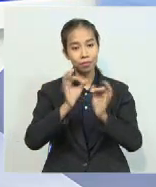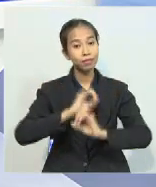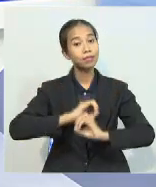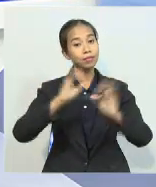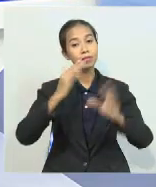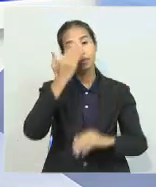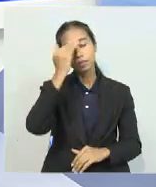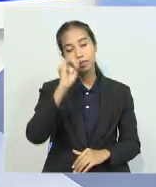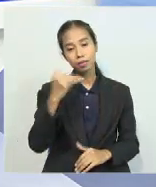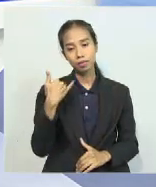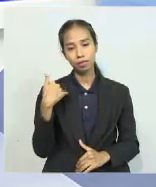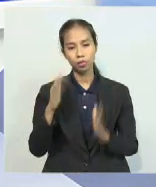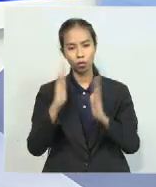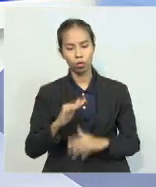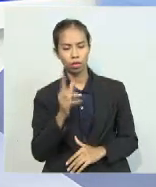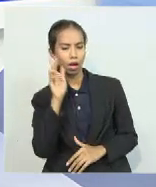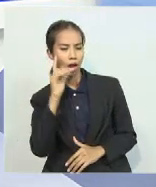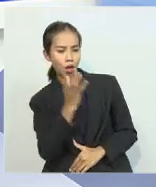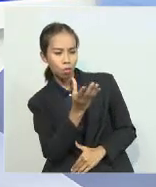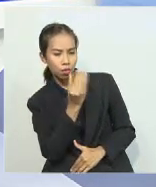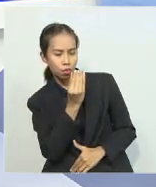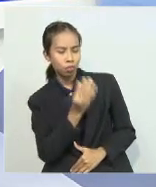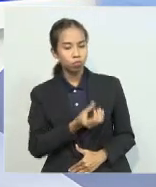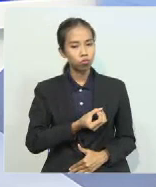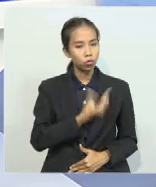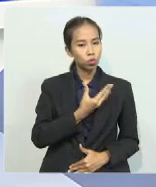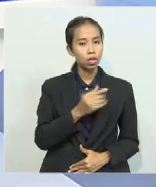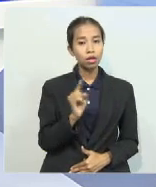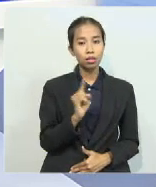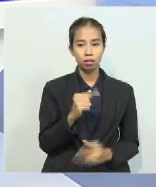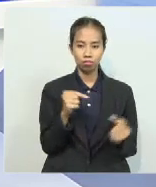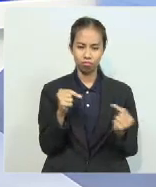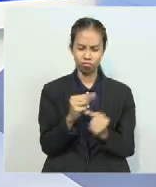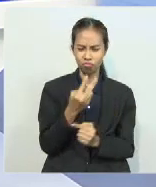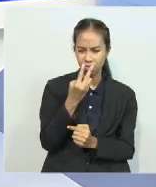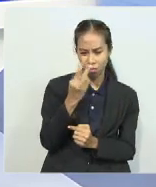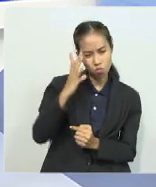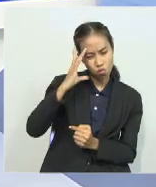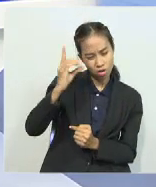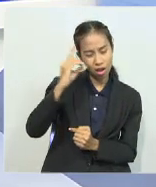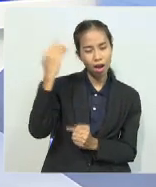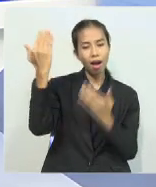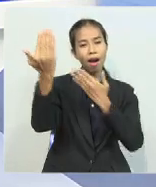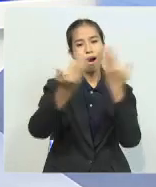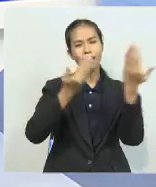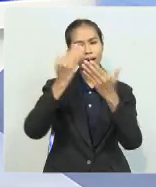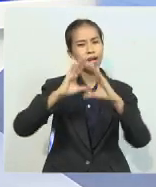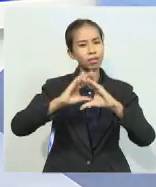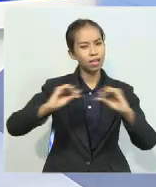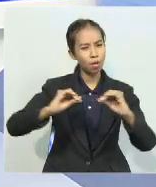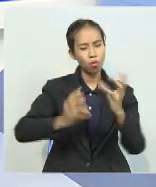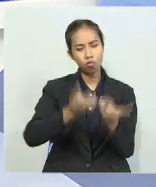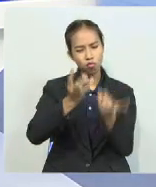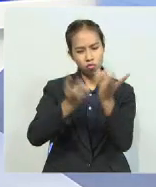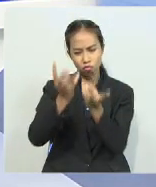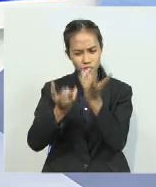พราะว่าหลายคนเนี่ยตามข่าวมาตั้งแต่เช้าก็ตกอกตกใจเพราะว่าเห็นรายงานกันว่าวันพรุ่งนี้อากาศจะปิดแล้วจะเป็นวิกฤตฝุ่น